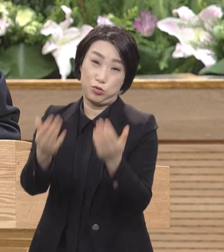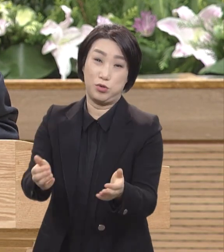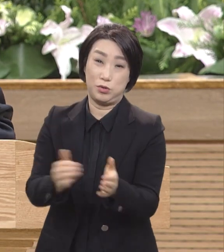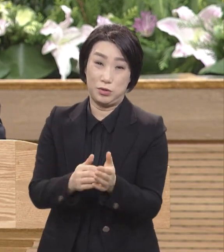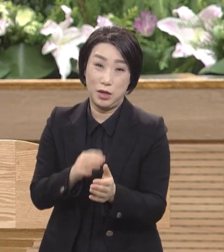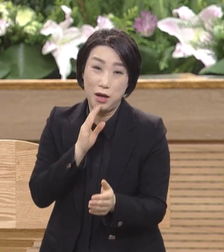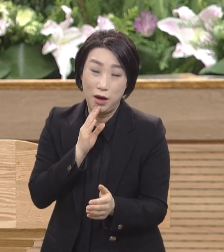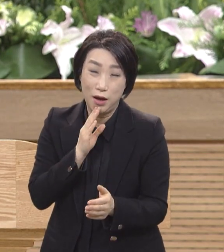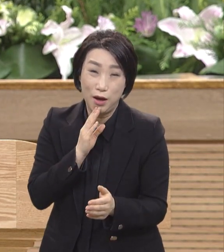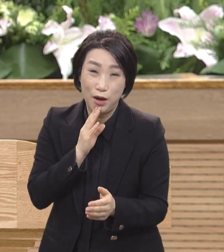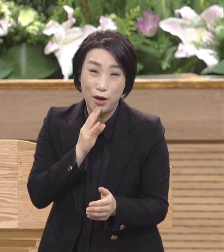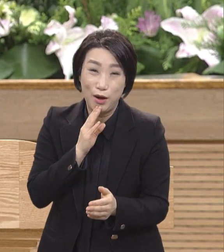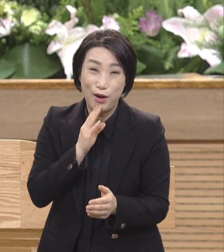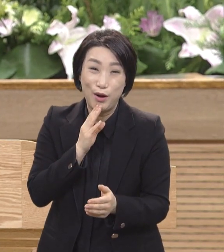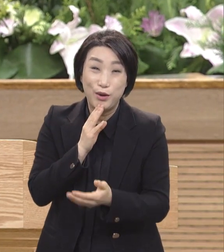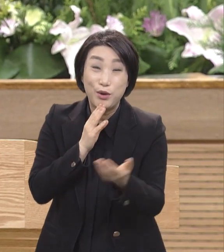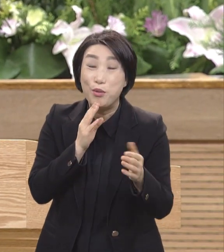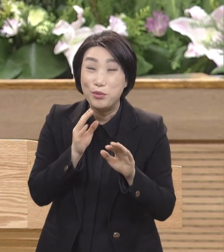주었는데